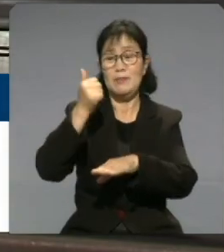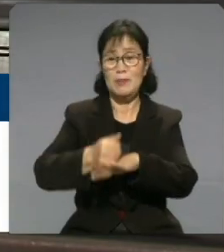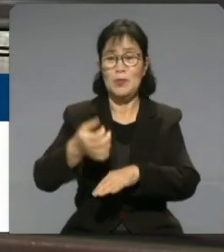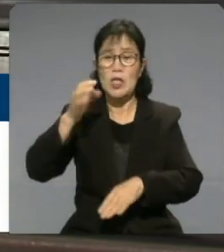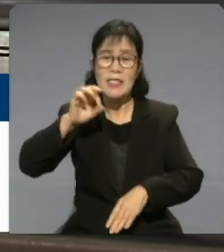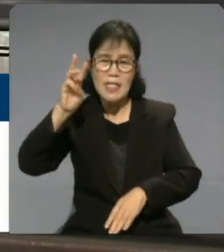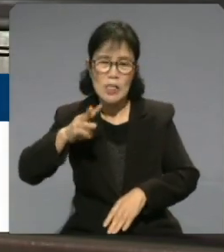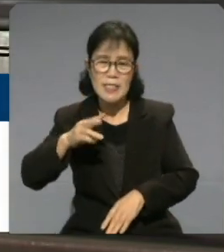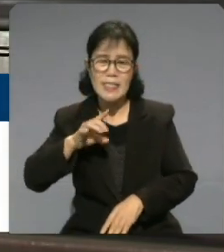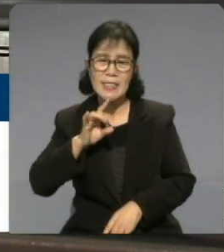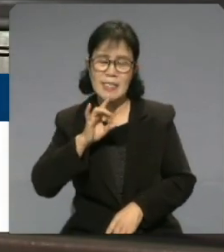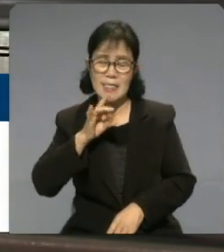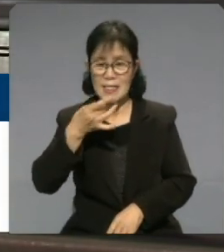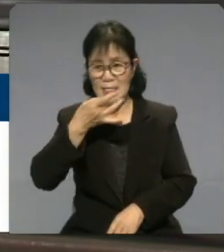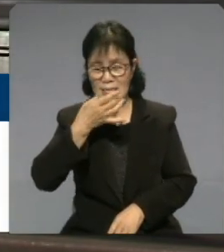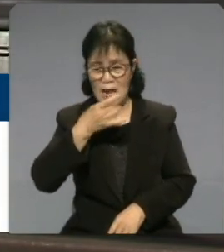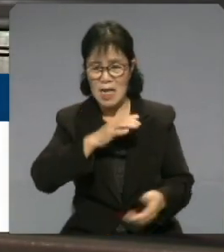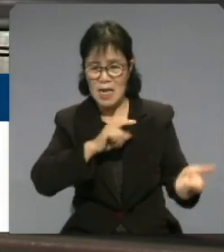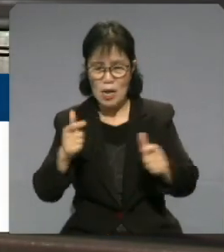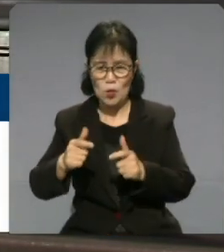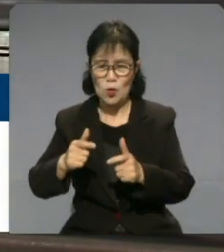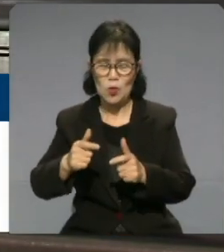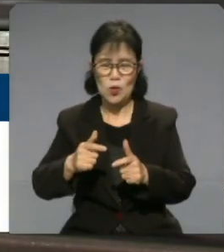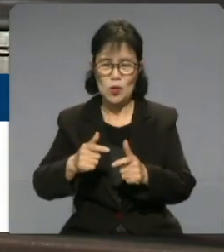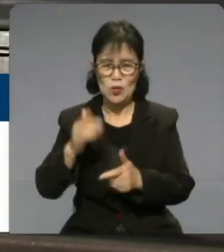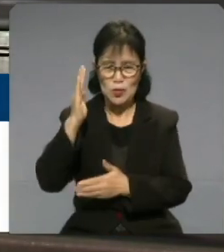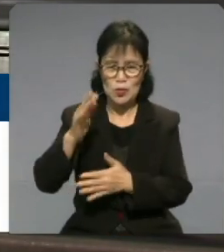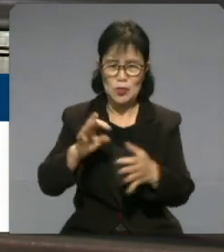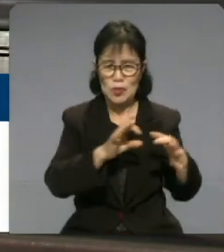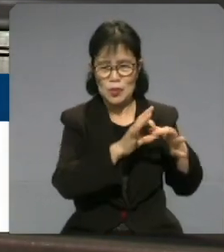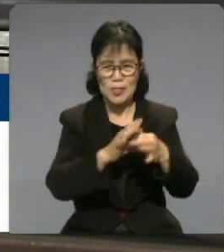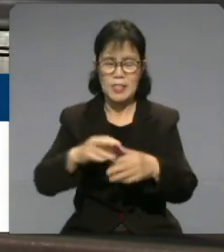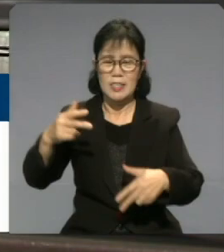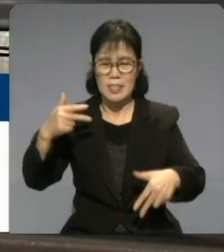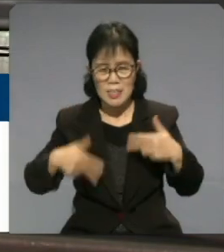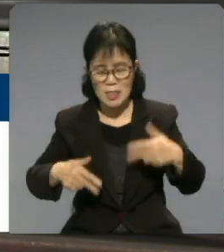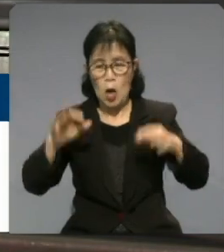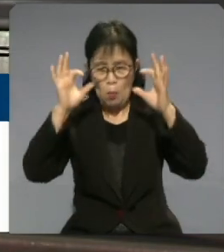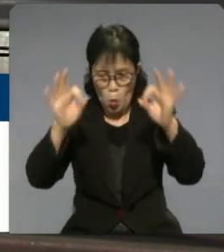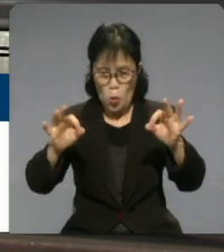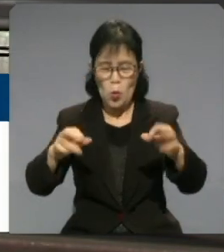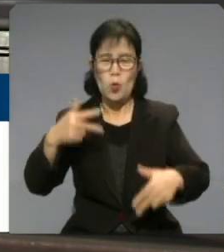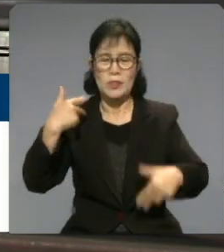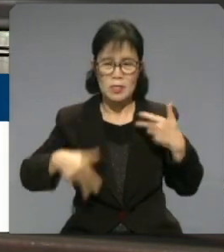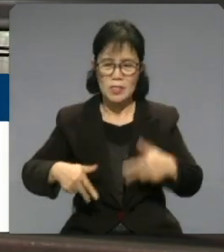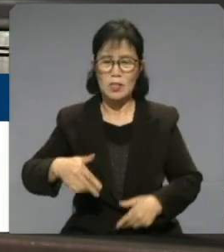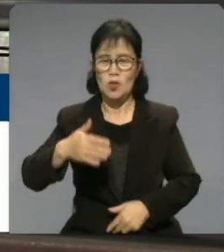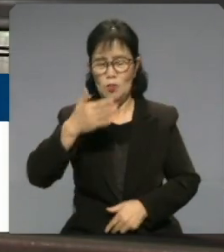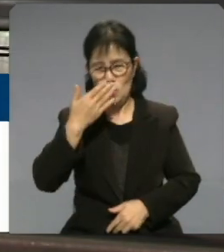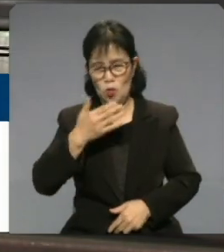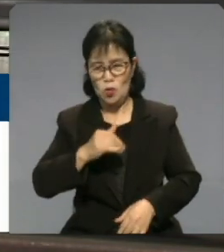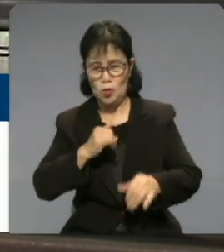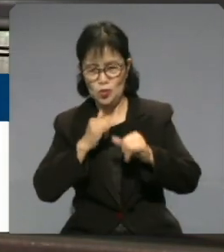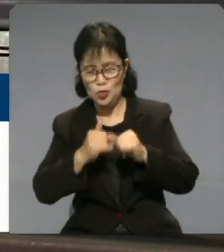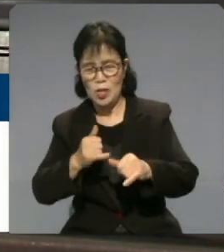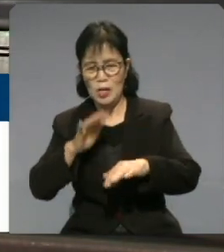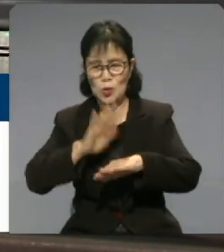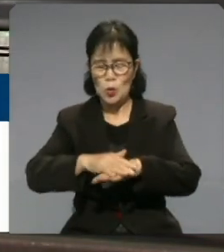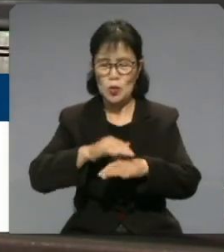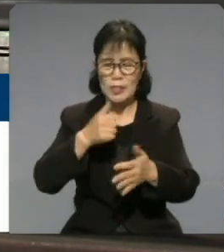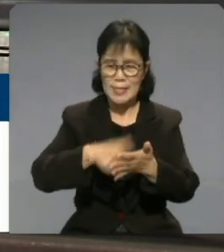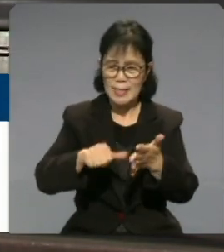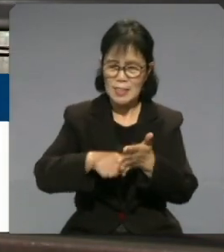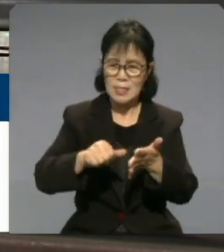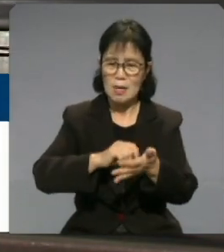쌀을 갖고 다양한 테마와 스토리를 엮어서 보고 즐기고 먹고 또